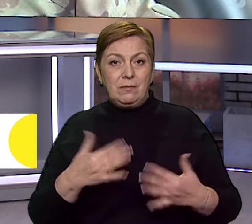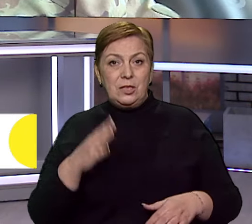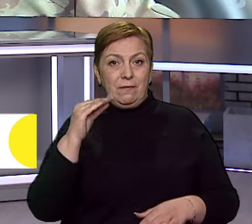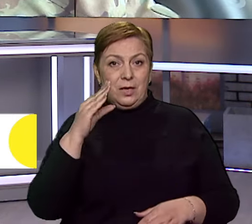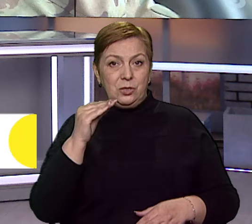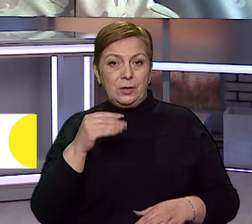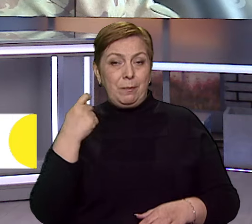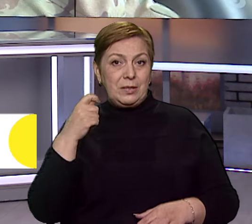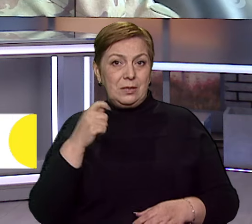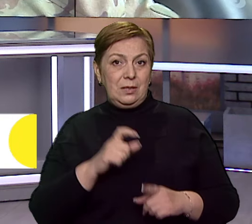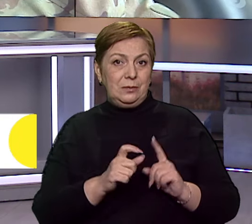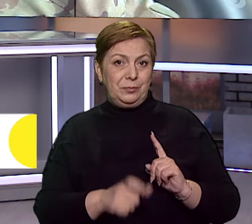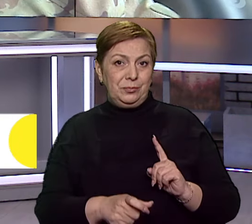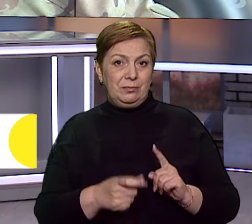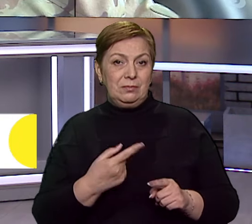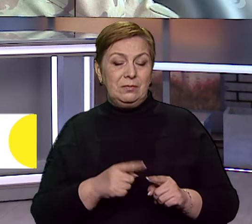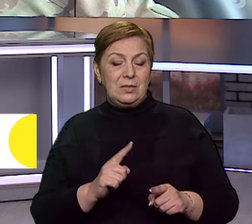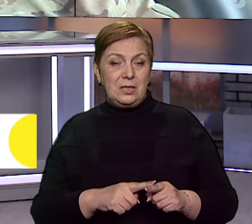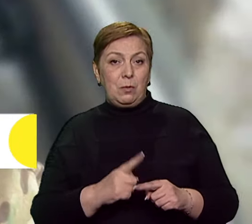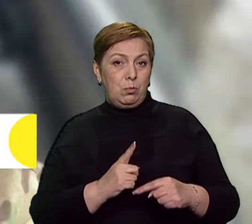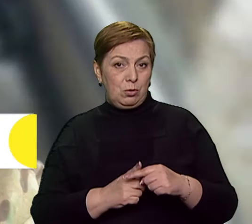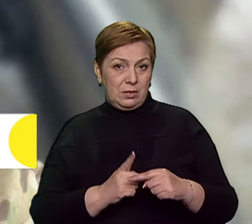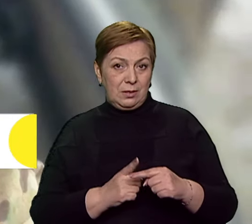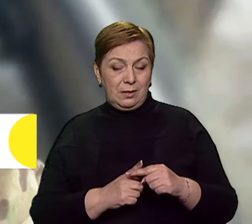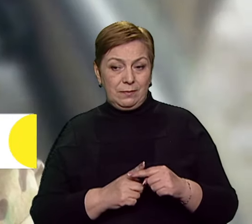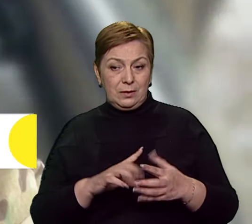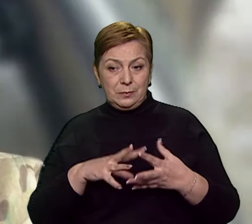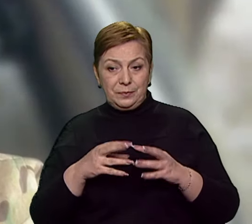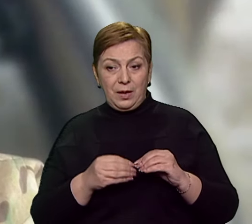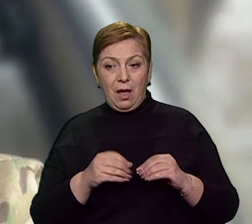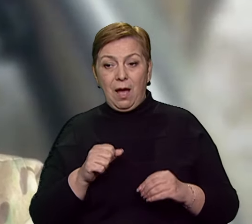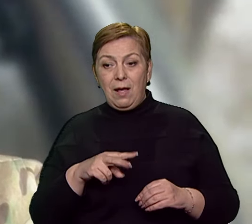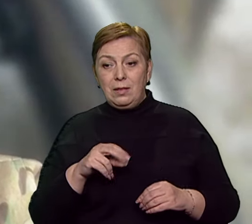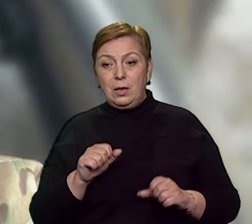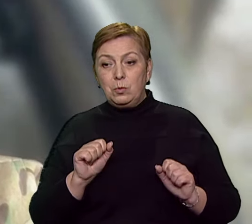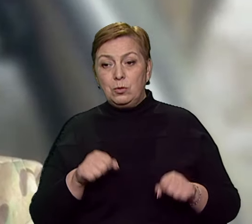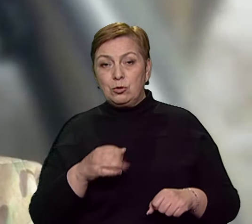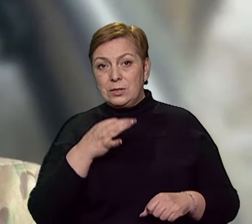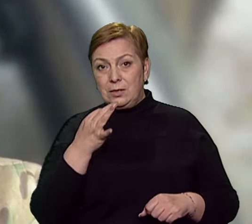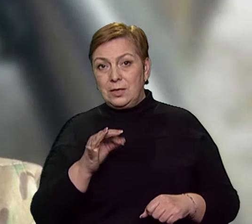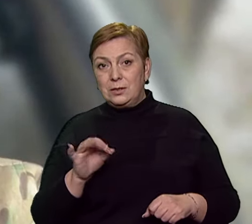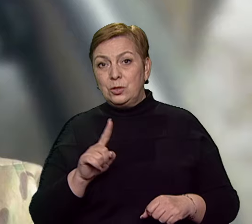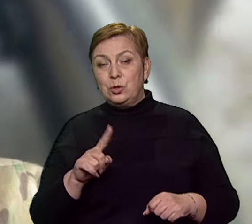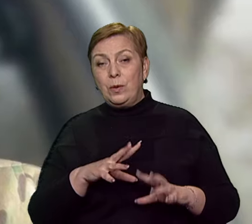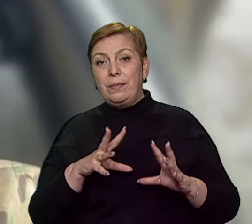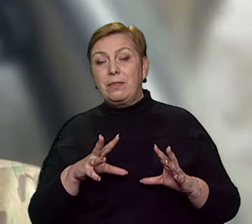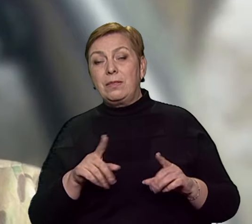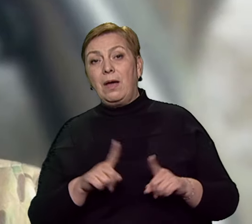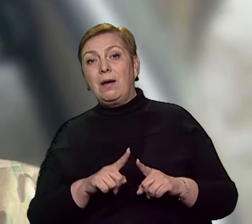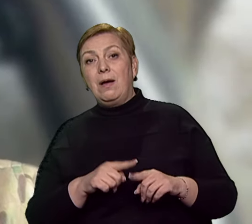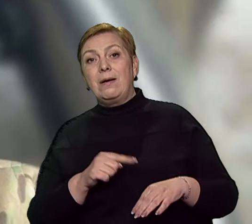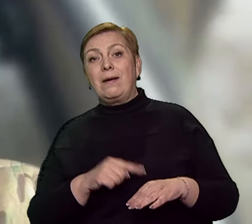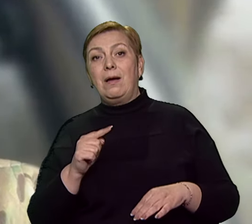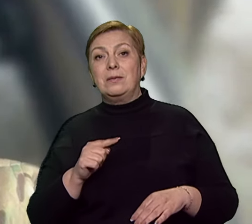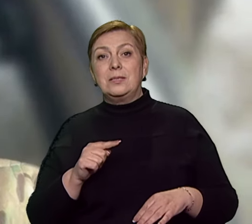неї відреагував. Це, звісно, дуже позитивно. Але можу сказати, що така швидка реакція викликана тим, що петиція,